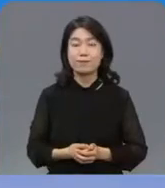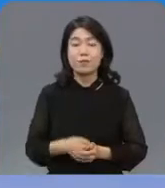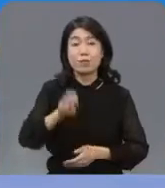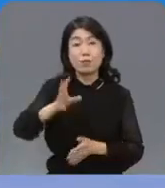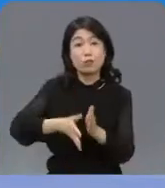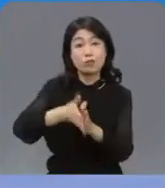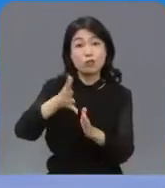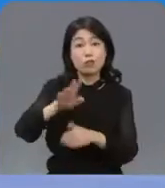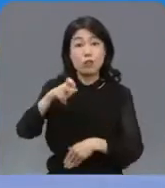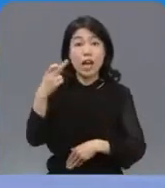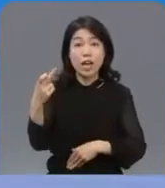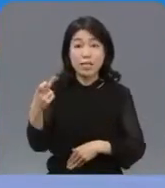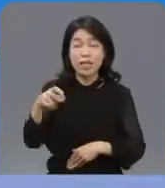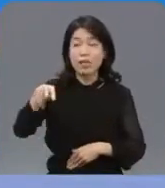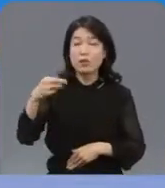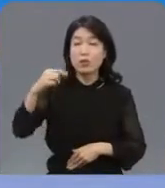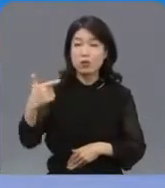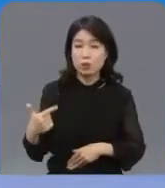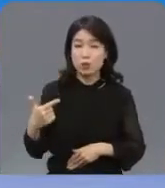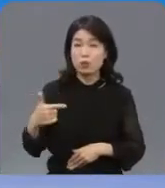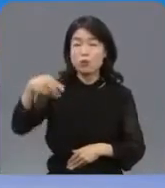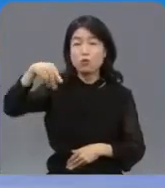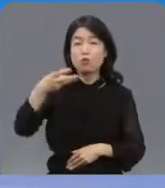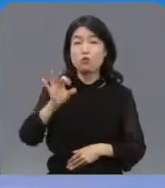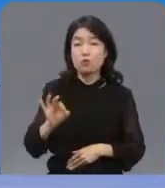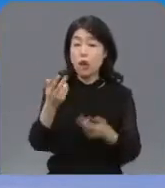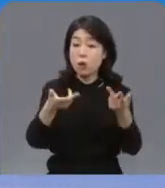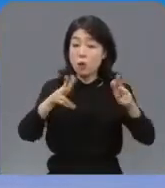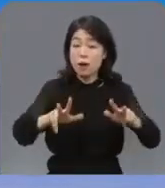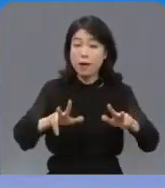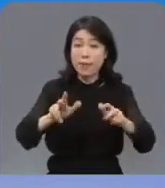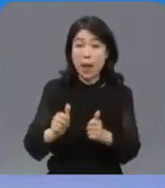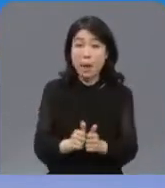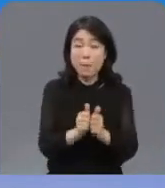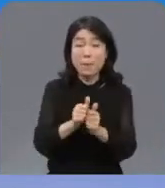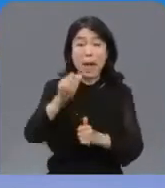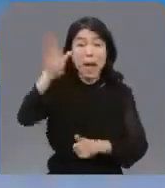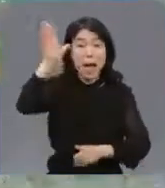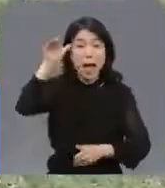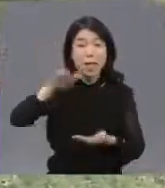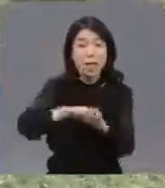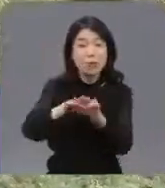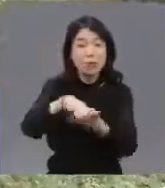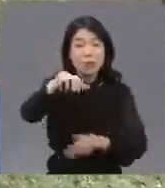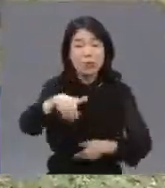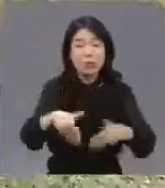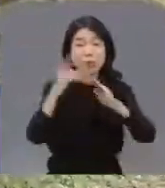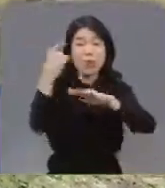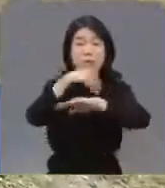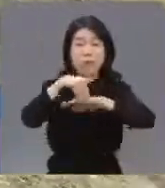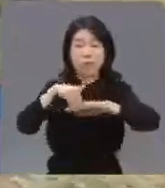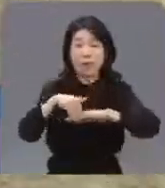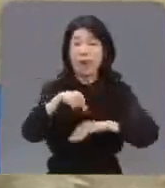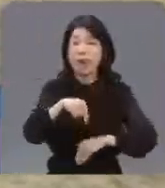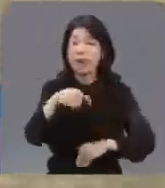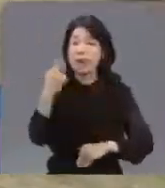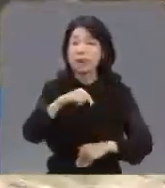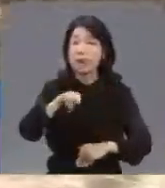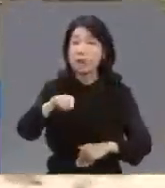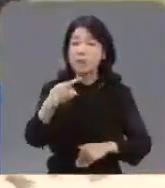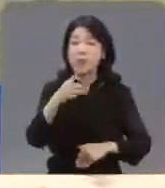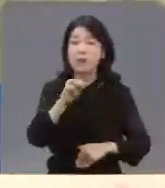황 교수가 광산구 소촌동 수랑 공원의 반려견 놀이터 를 조성합니다 반려견 놀이터 는 1000 팩